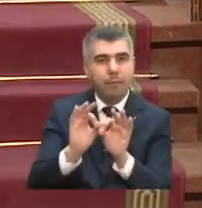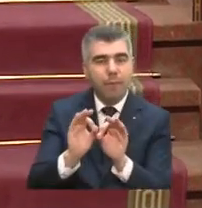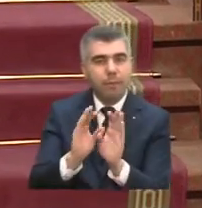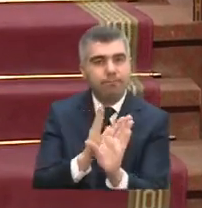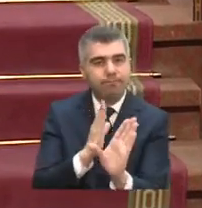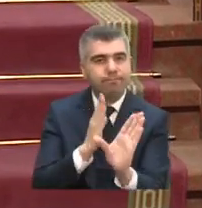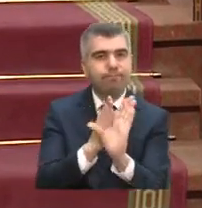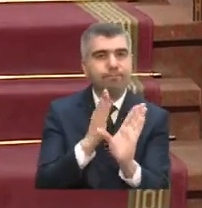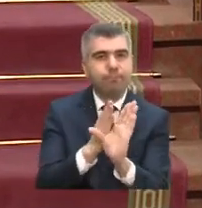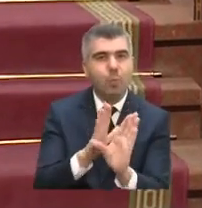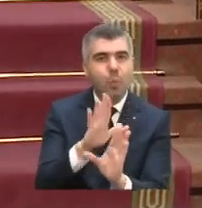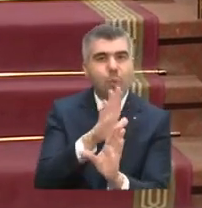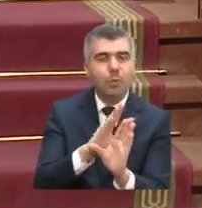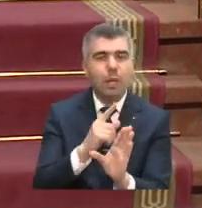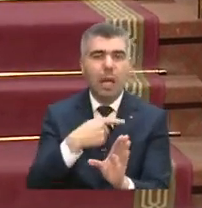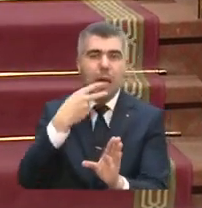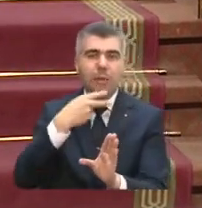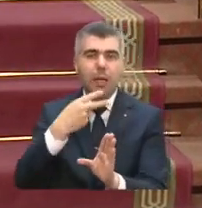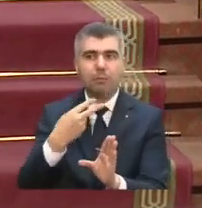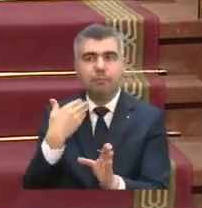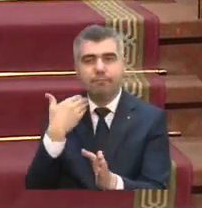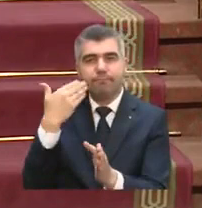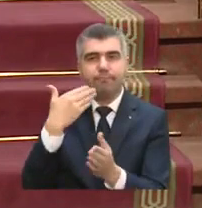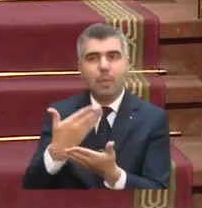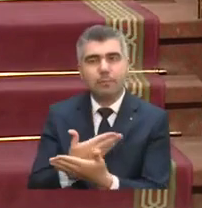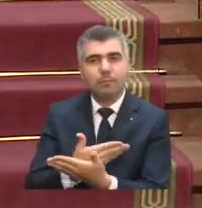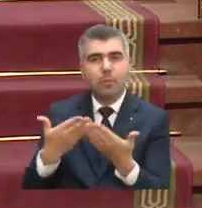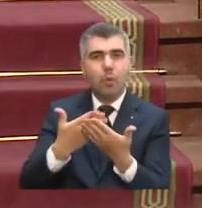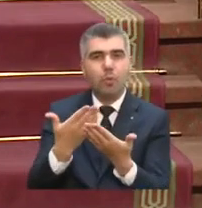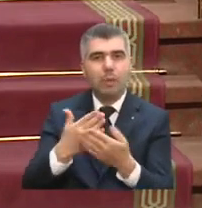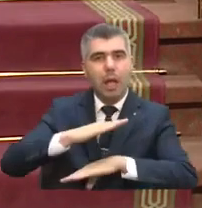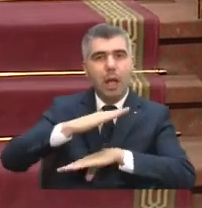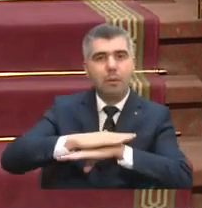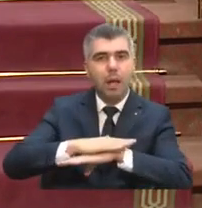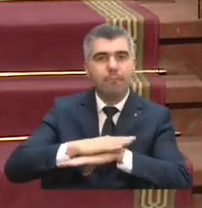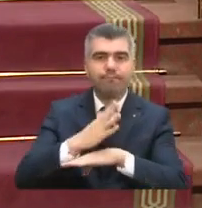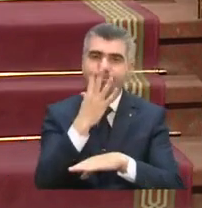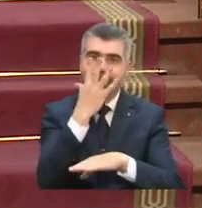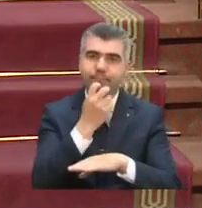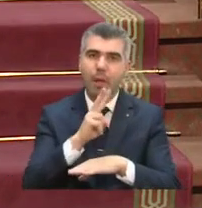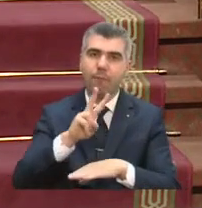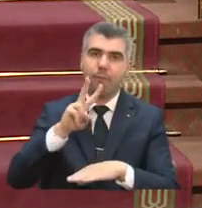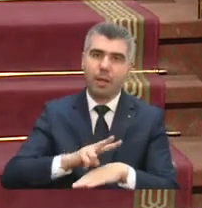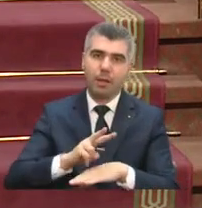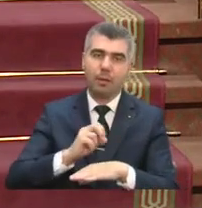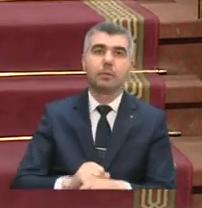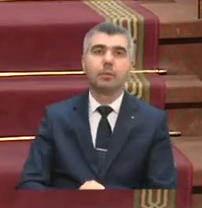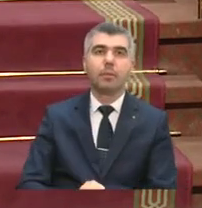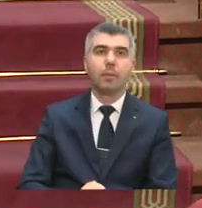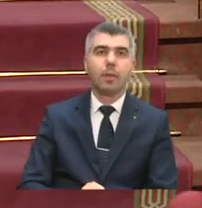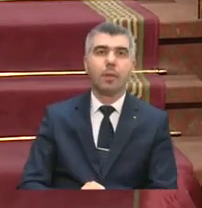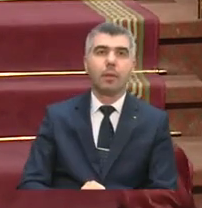ماجنة، فيها كلام ساقط مخل بالحياة. سيد الوزير ندوات